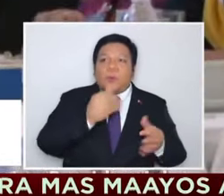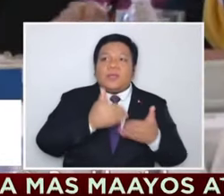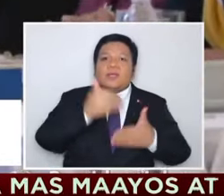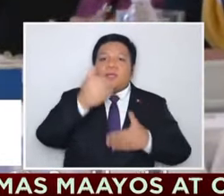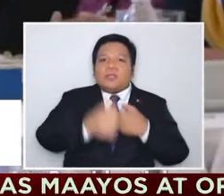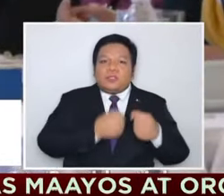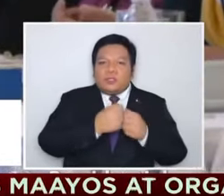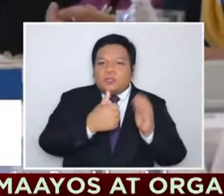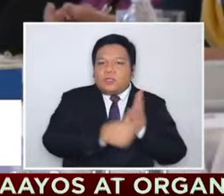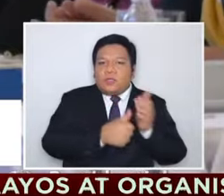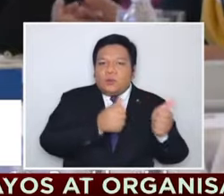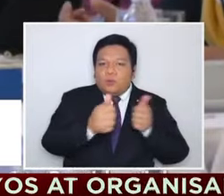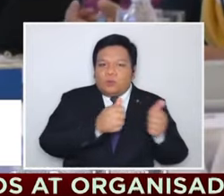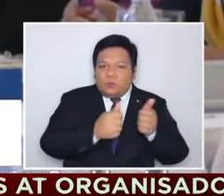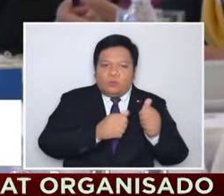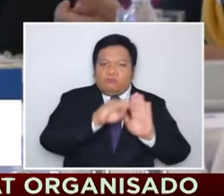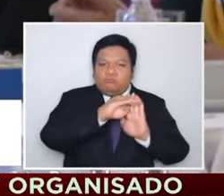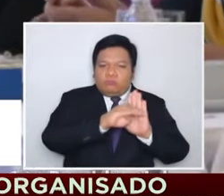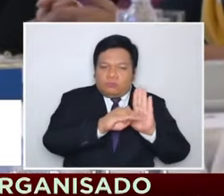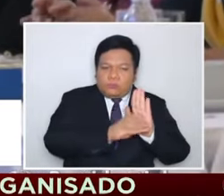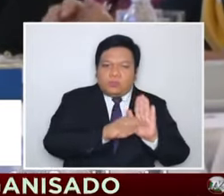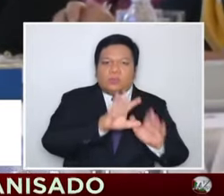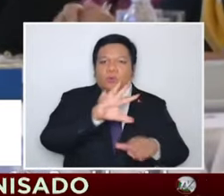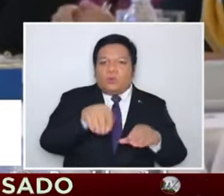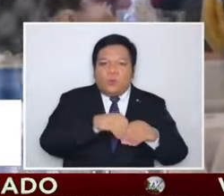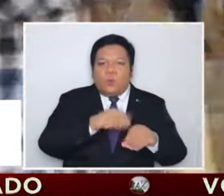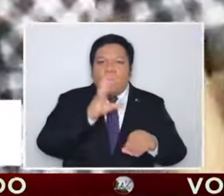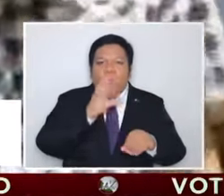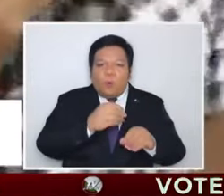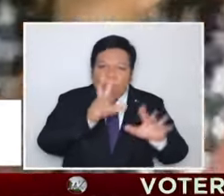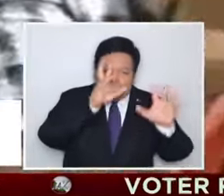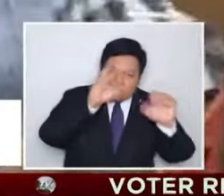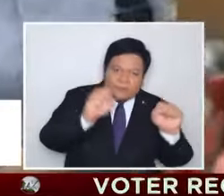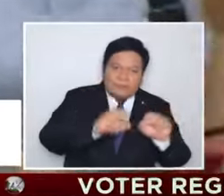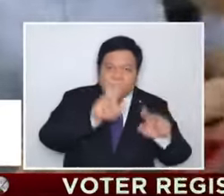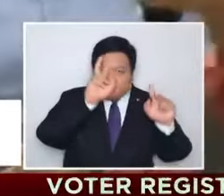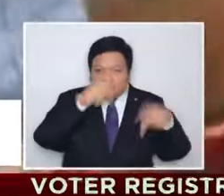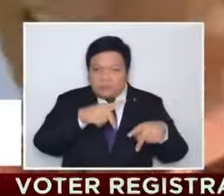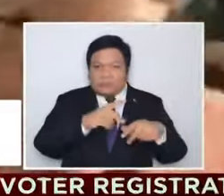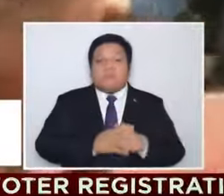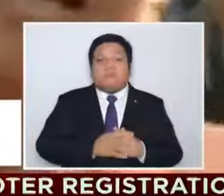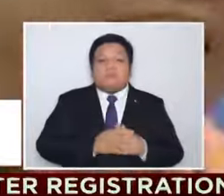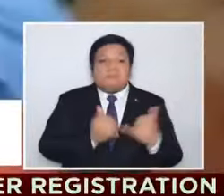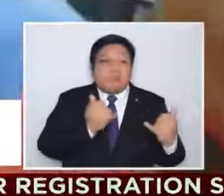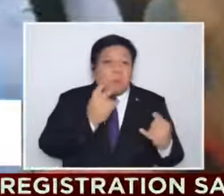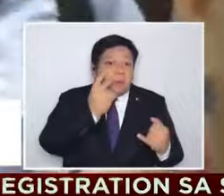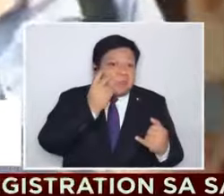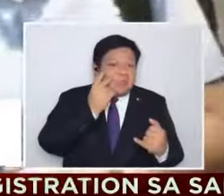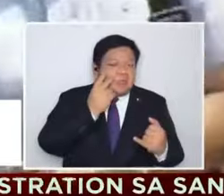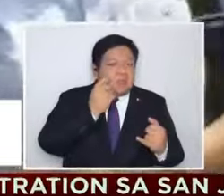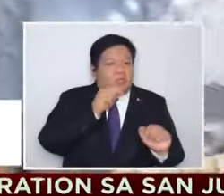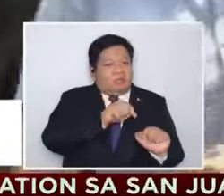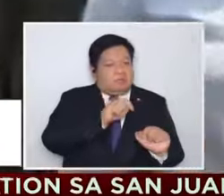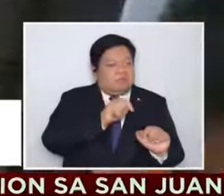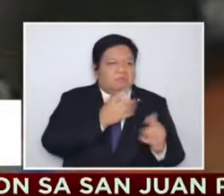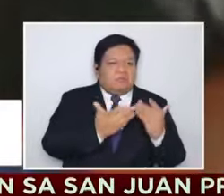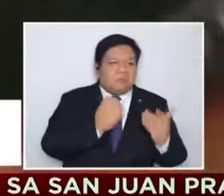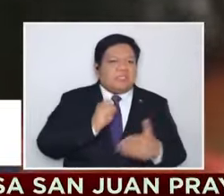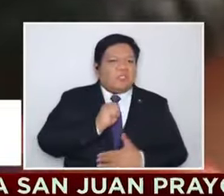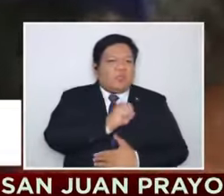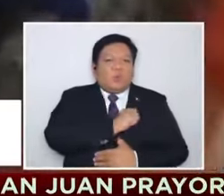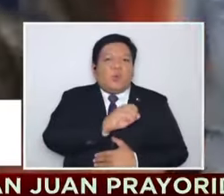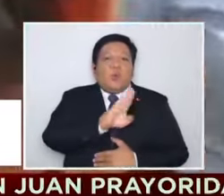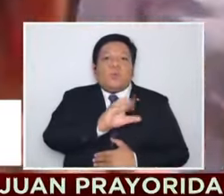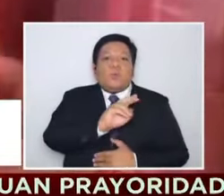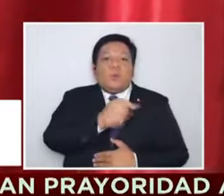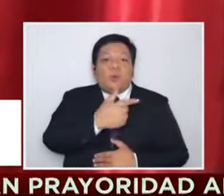halalan, kabilang na ang kanilang mga magiging standard bearer. Si Senador Bongo ang inendorso ng grupo na maging presidential